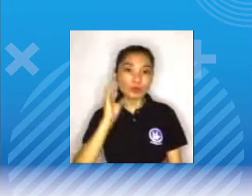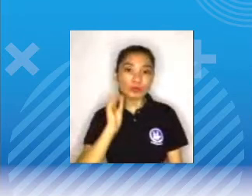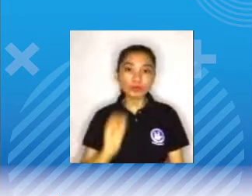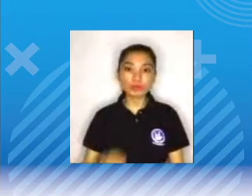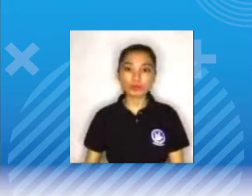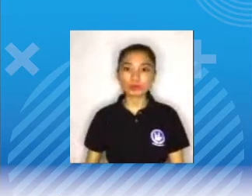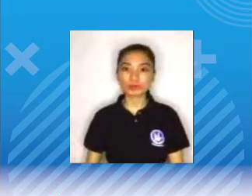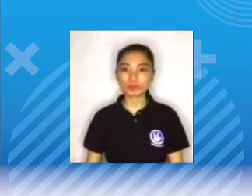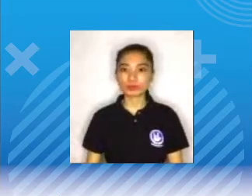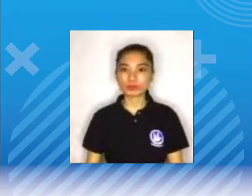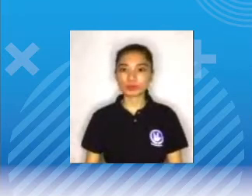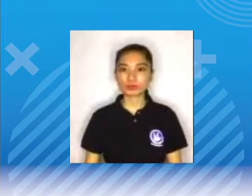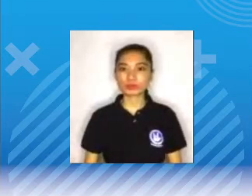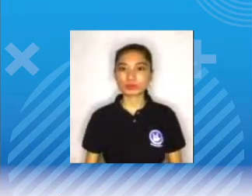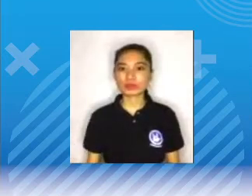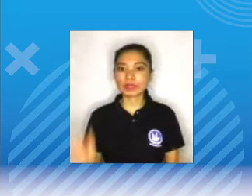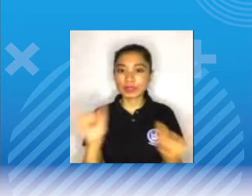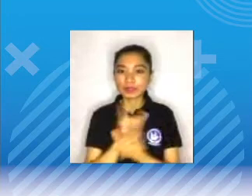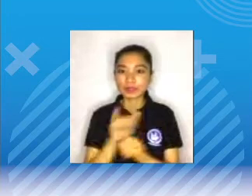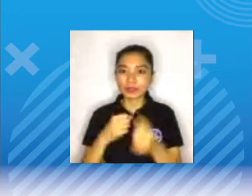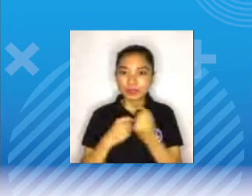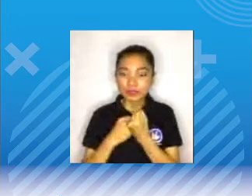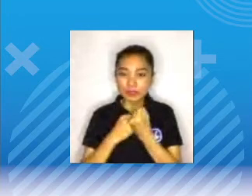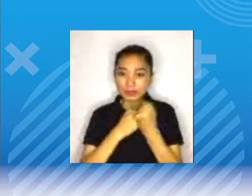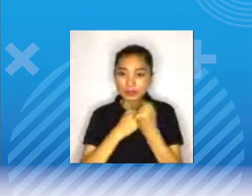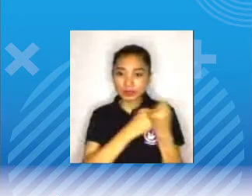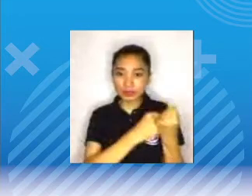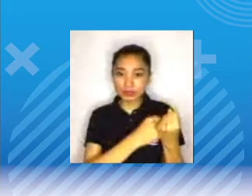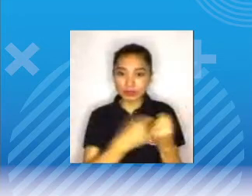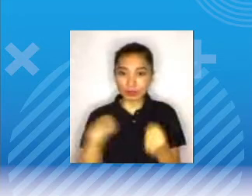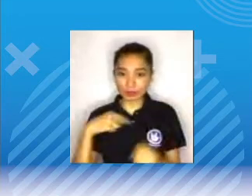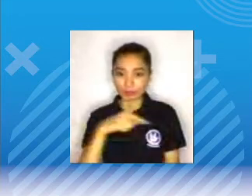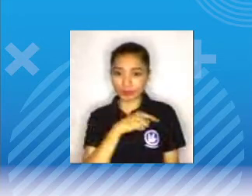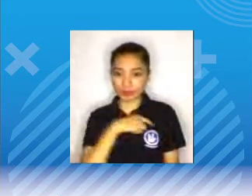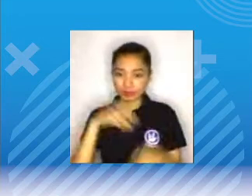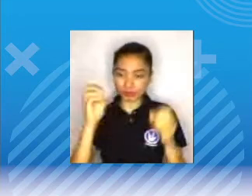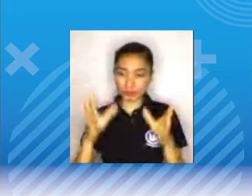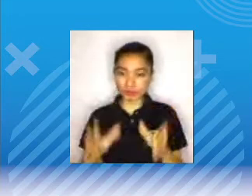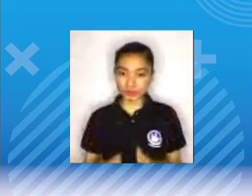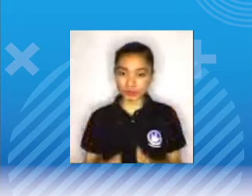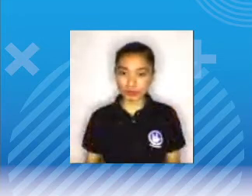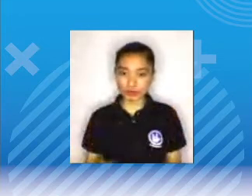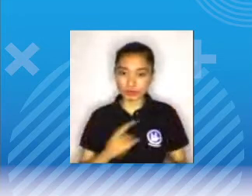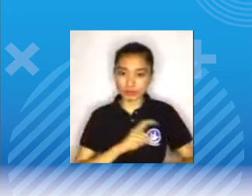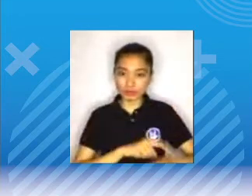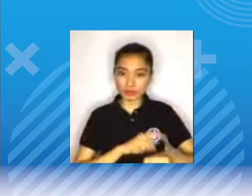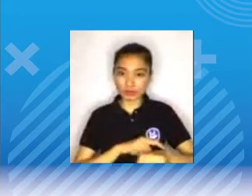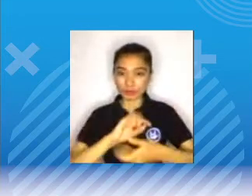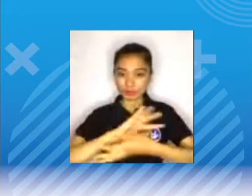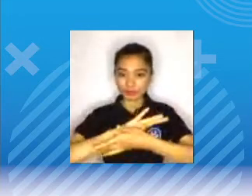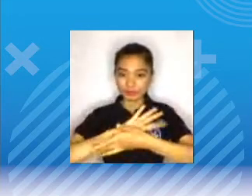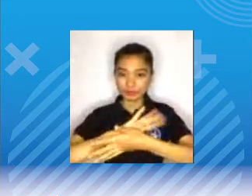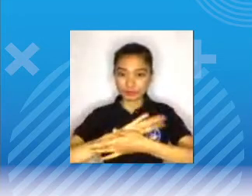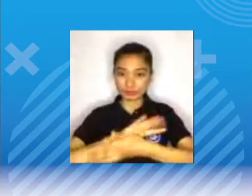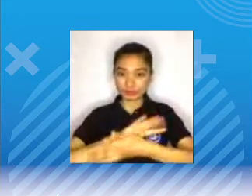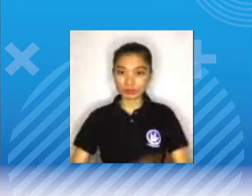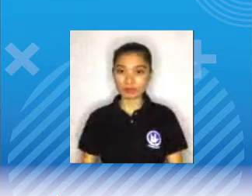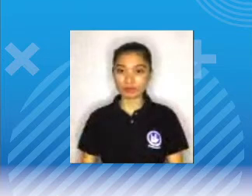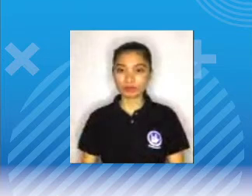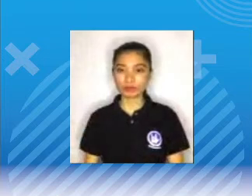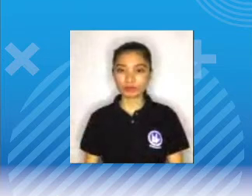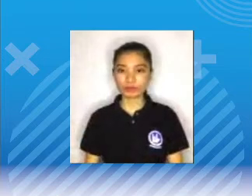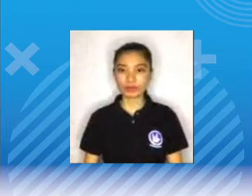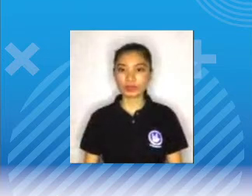natin nasusuportahan yung ating mga kaguruan sa panahon ng pandemya. Okay, and syempre, ayan